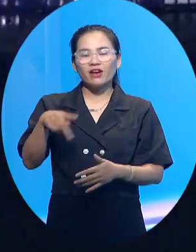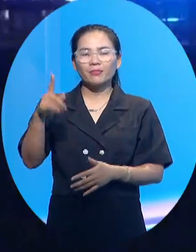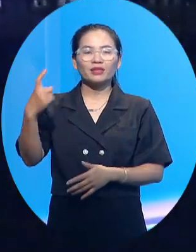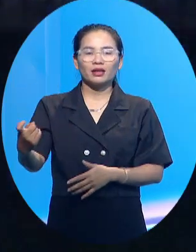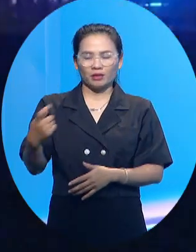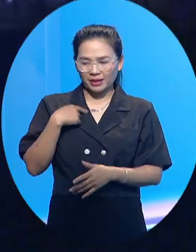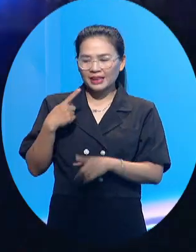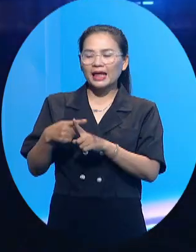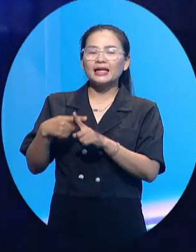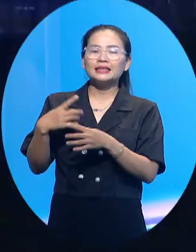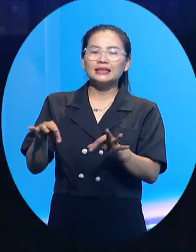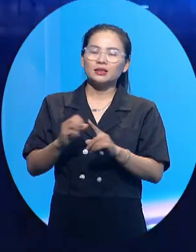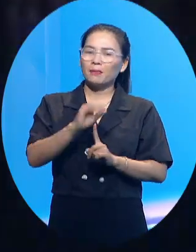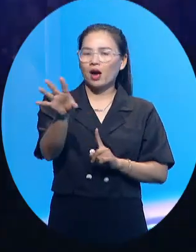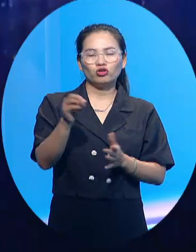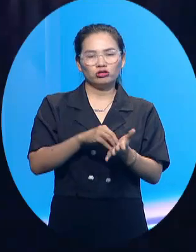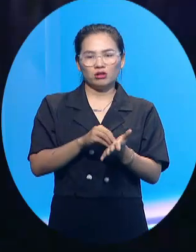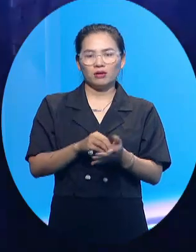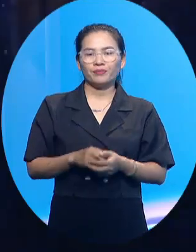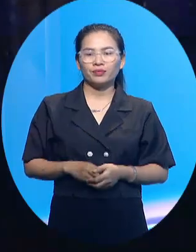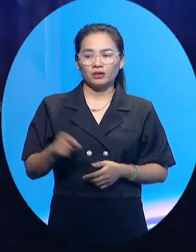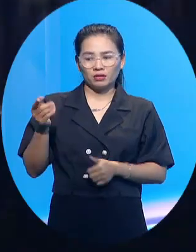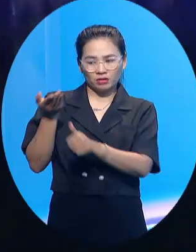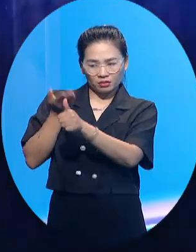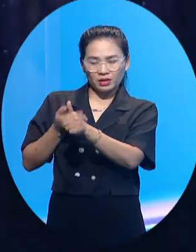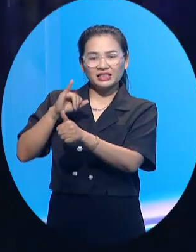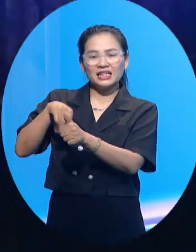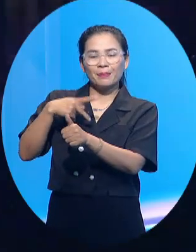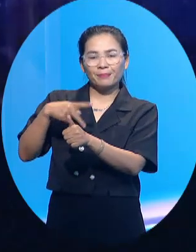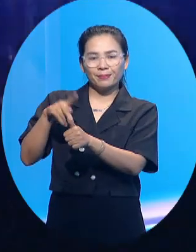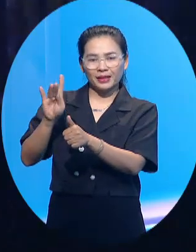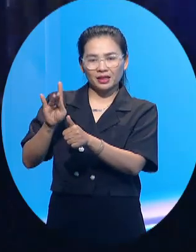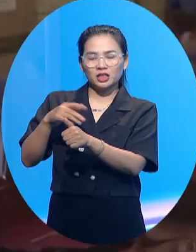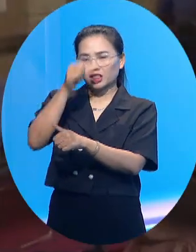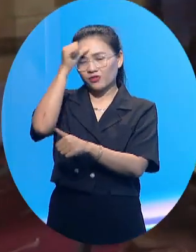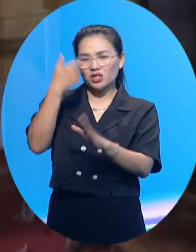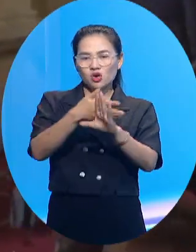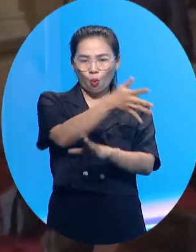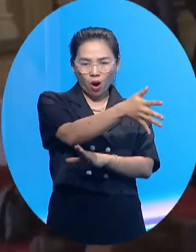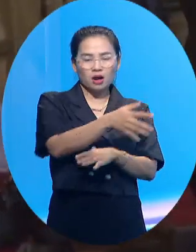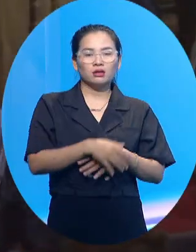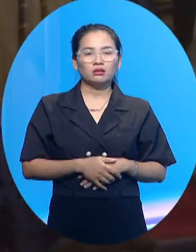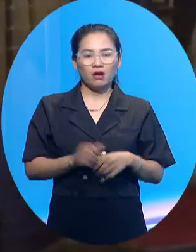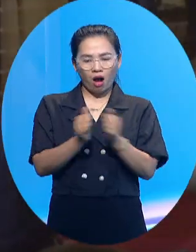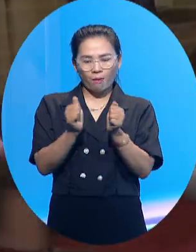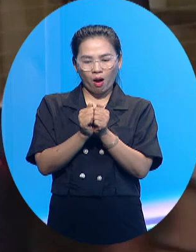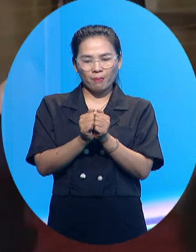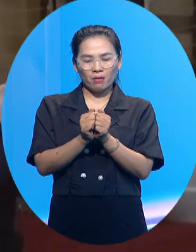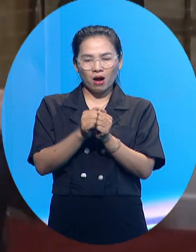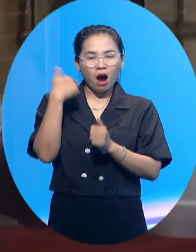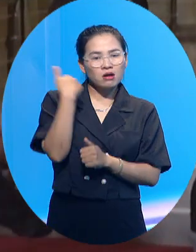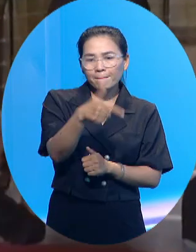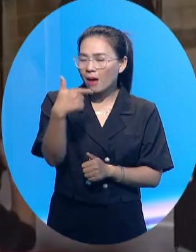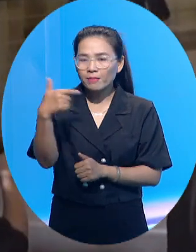Công bố danh tính còn truyền thông địa phương đưa tin đối tượng là David kak sinh viên của trường sau cuộc họp bất thường vào tối ngày